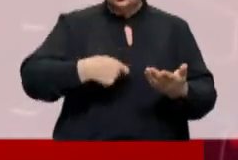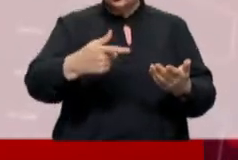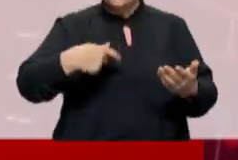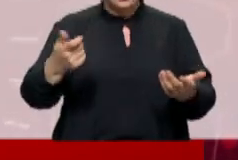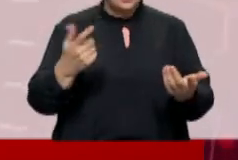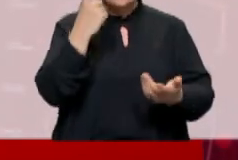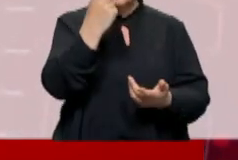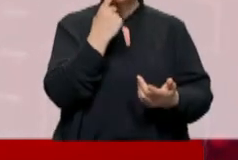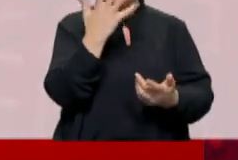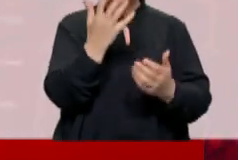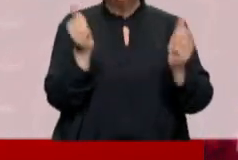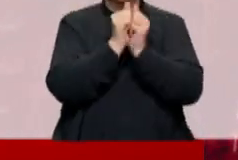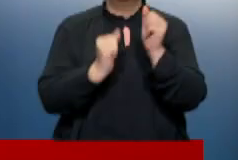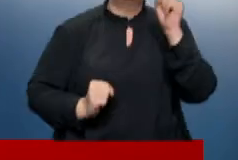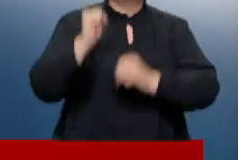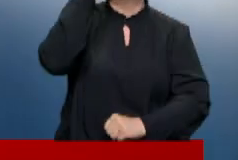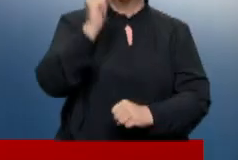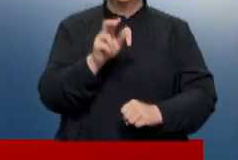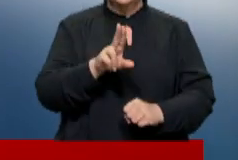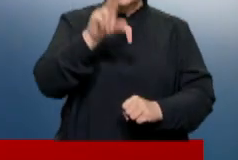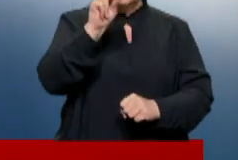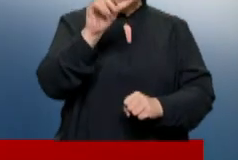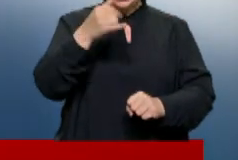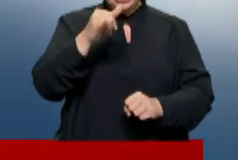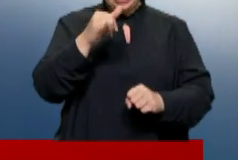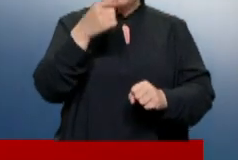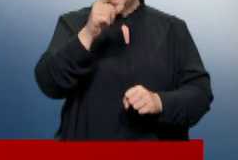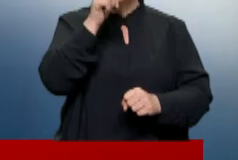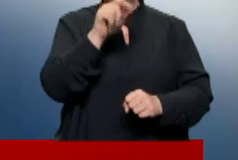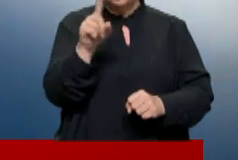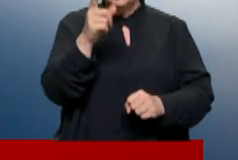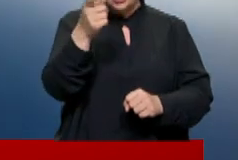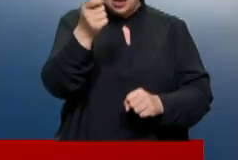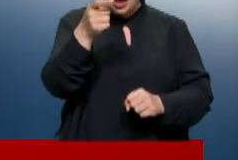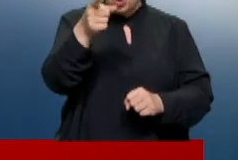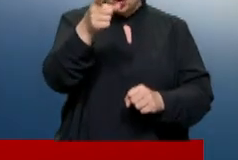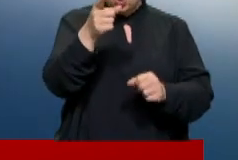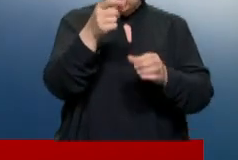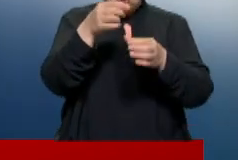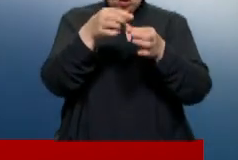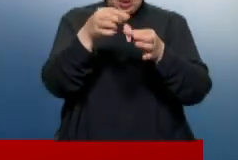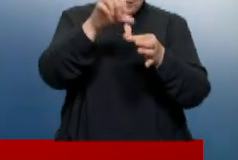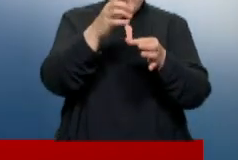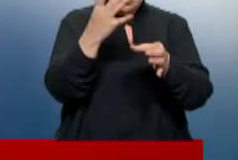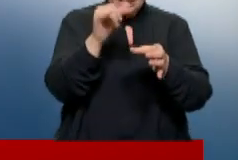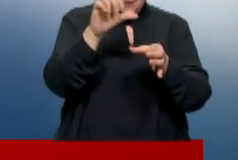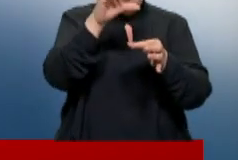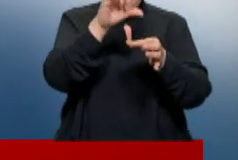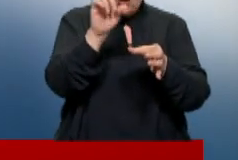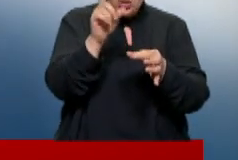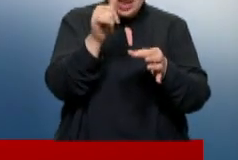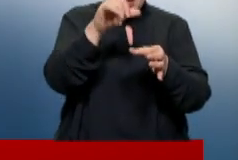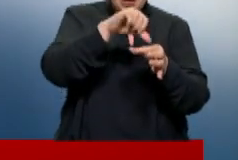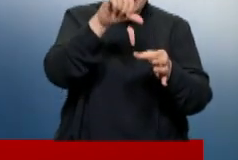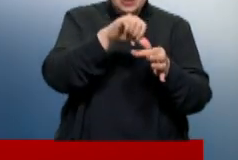fiyatları ise bir yılda 5 katına çıktı. 70 litre mazot 1610 lira. İçine honi koyduk. Honiyle 5'er litre, 10'ar litre